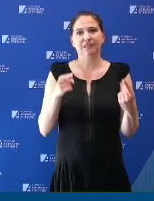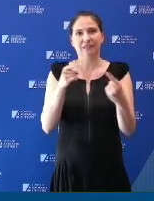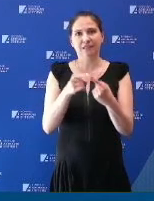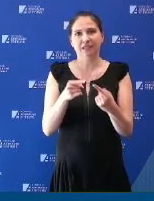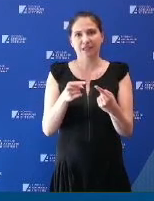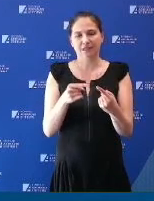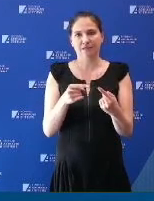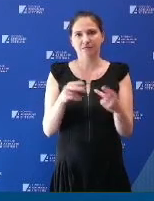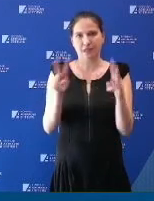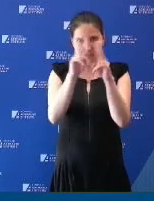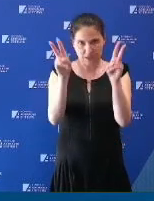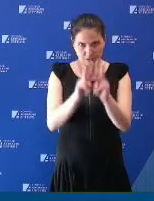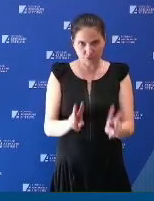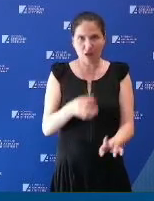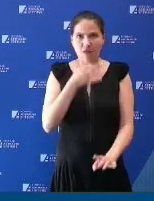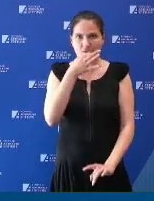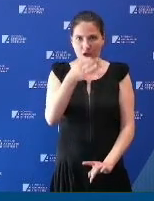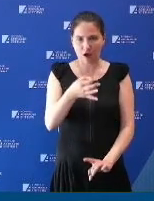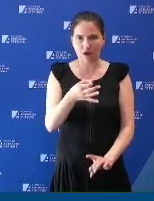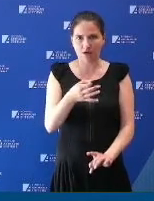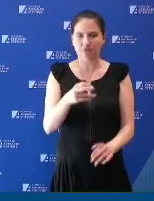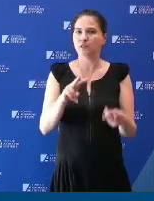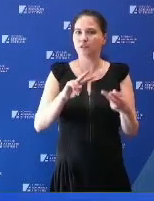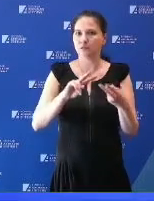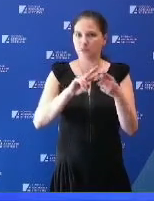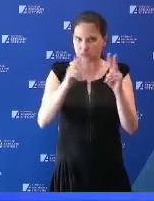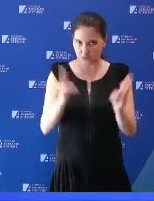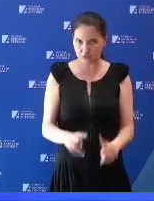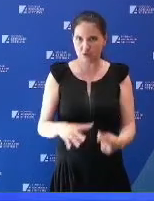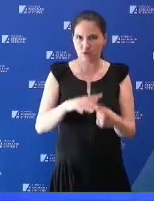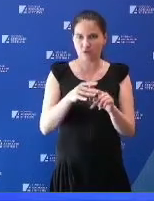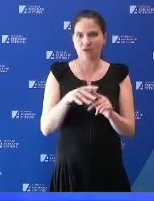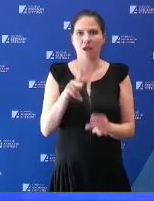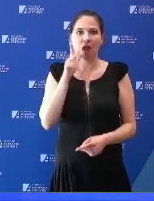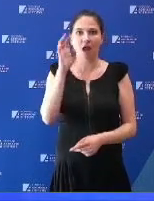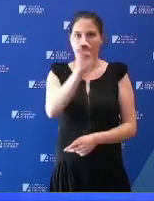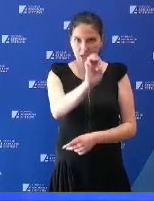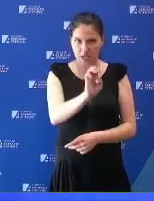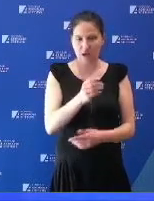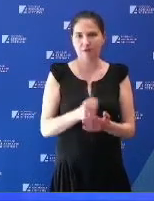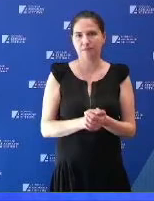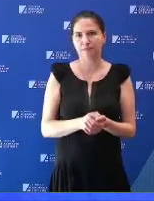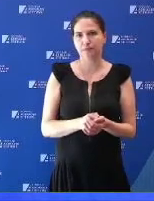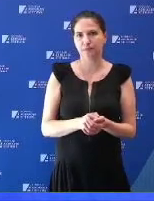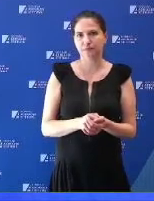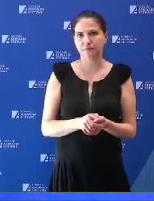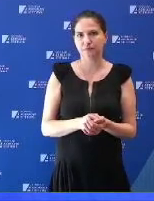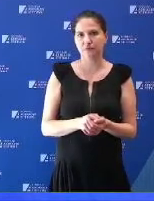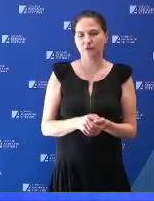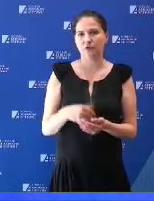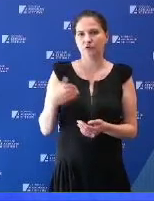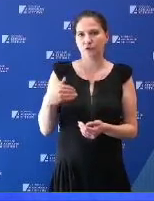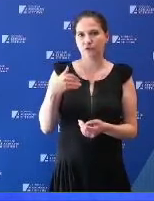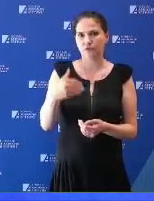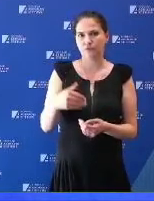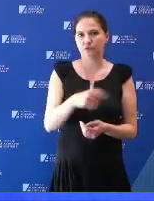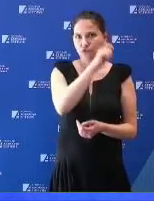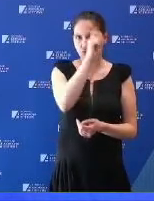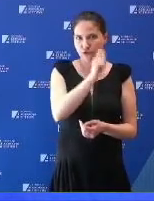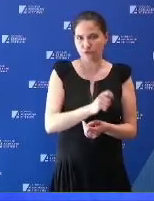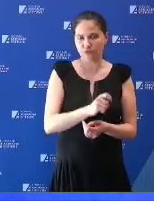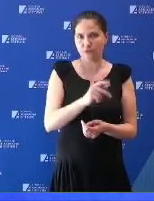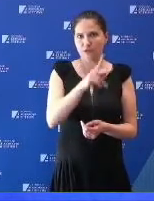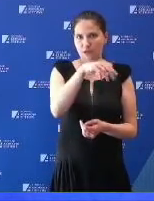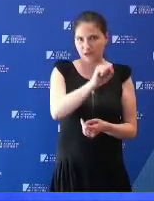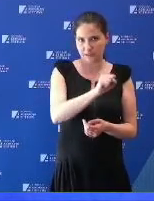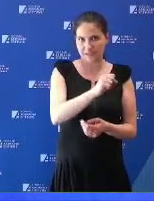eine internationale Frage im internationalen Kontext an Herrn Echle. Und zwar ging es schon mehrmals um Studien, auch um die